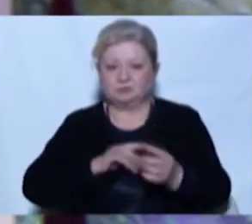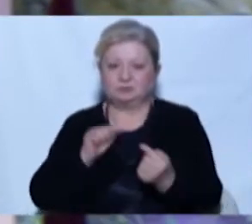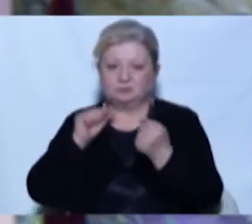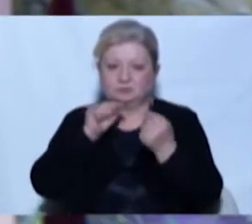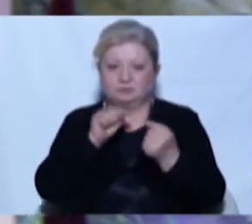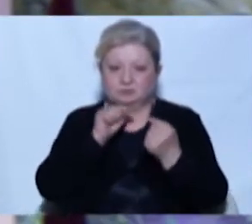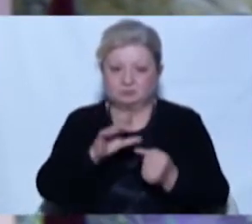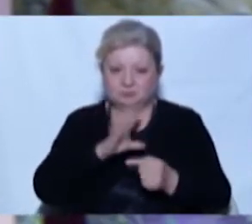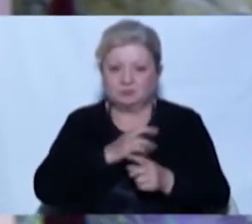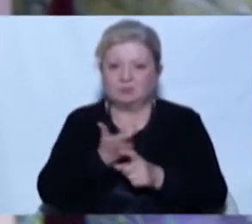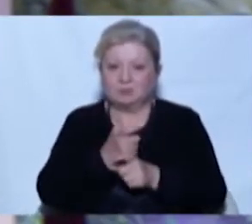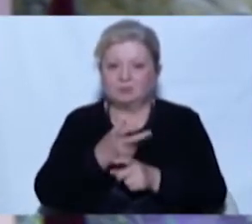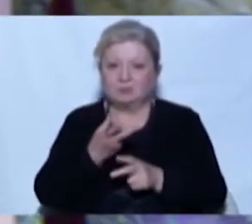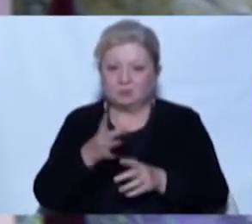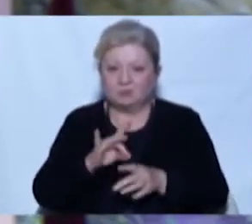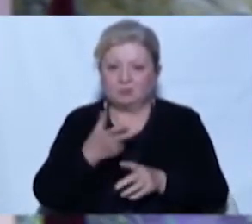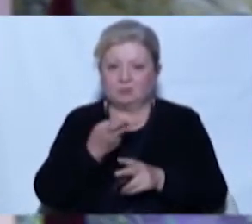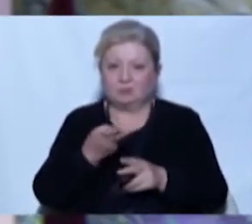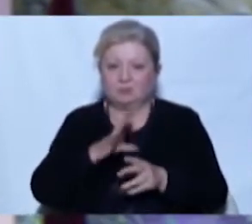Თუმცა იმდენად დიდი იყო მასა